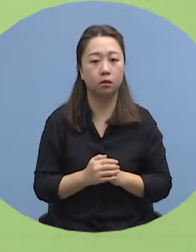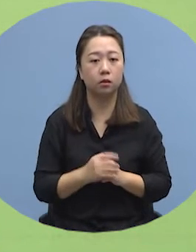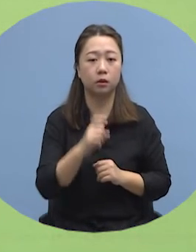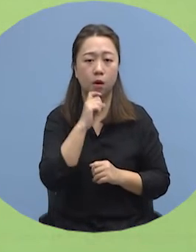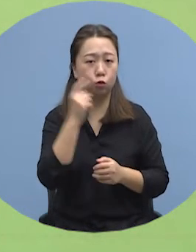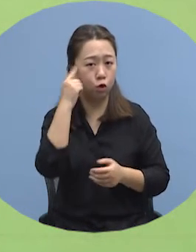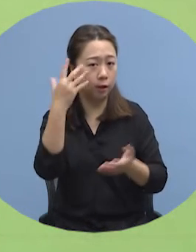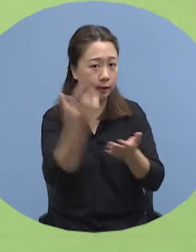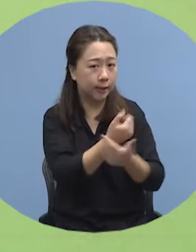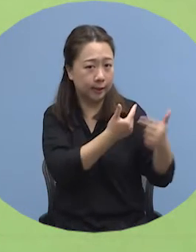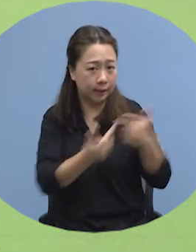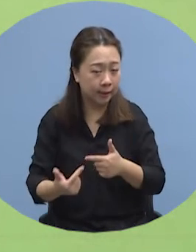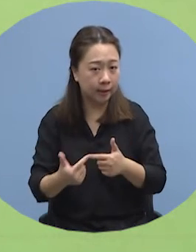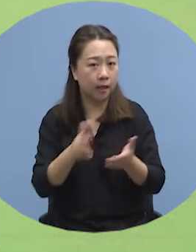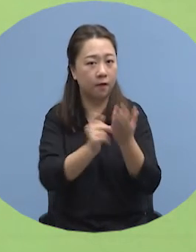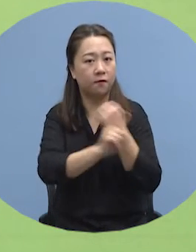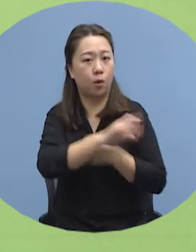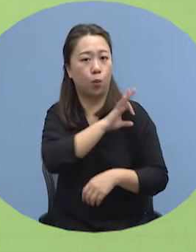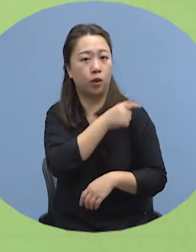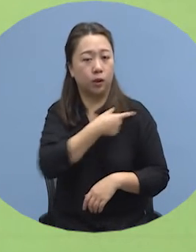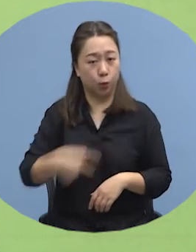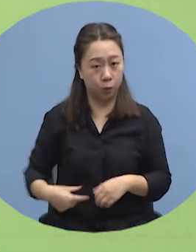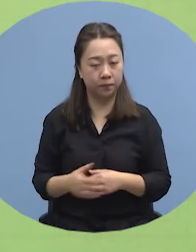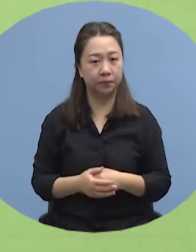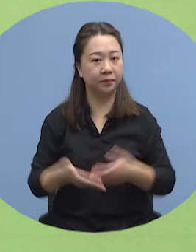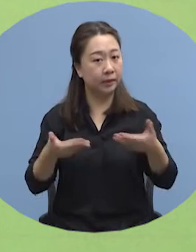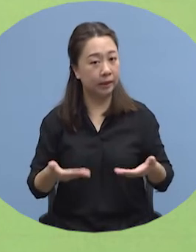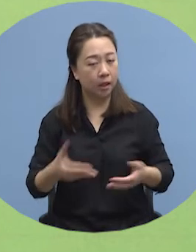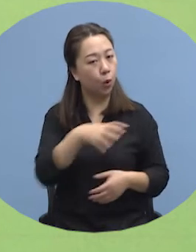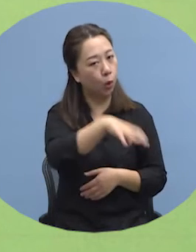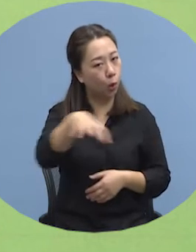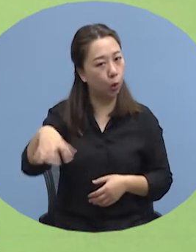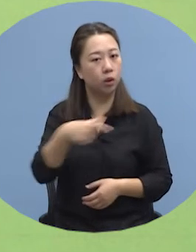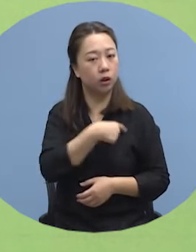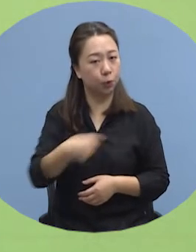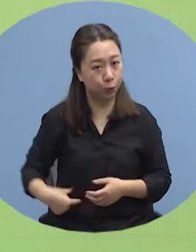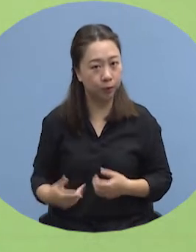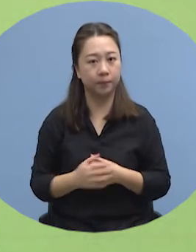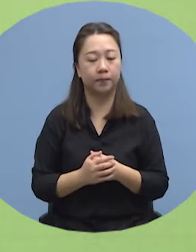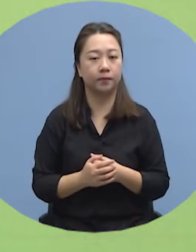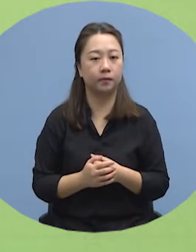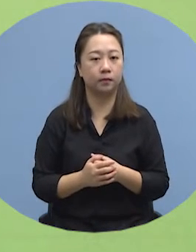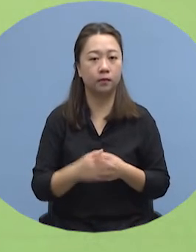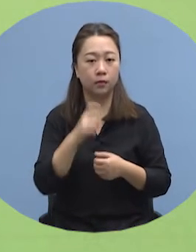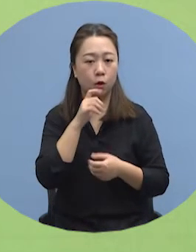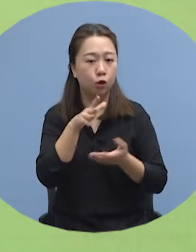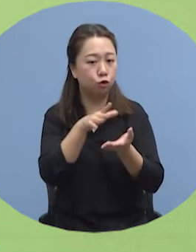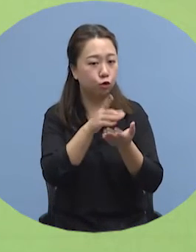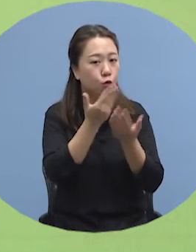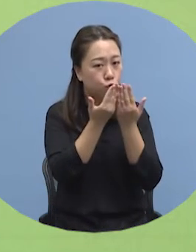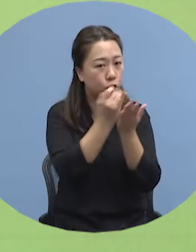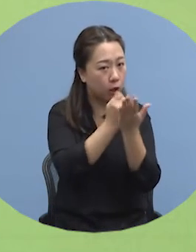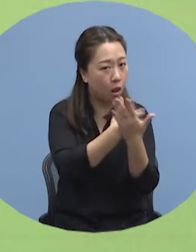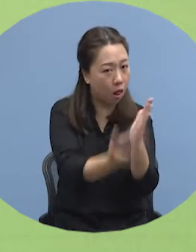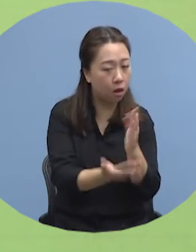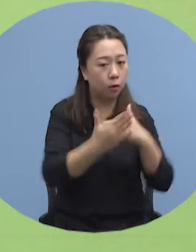爭取連任的立法會議員、現任的區議員，亦都有學術界、商